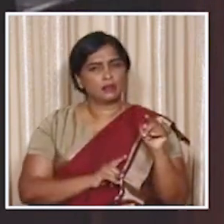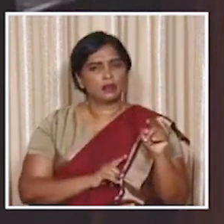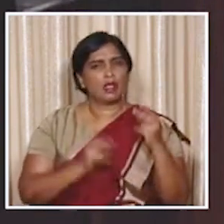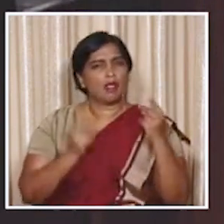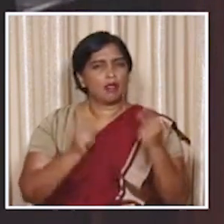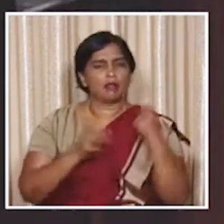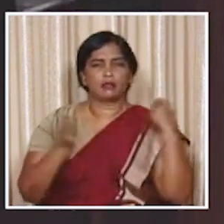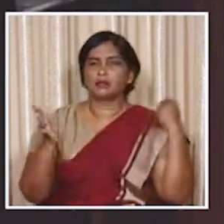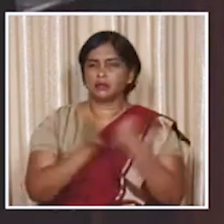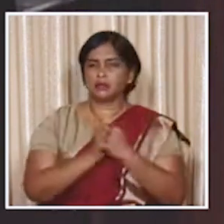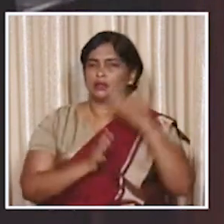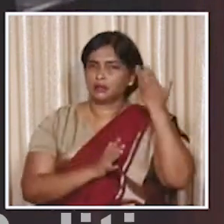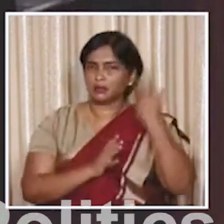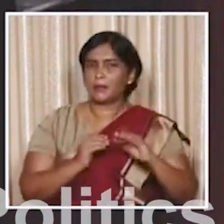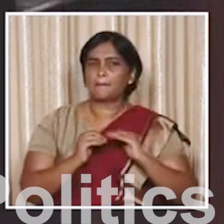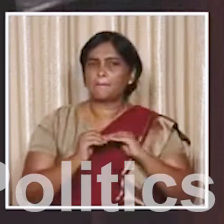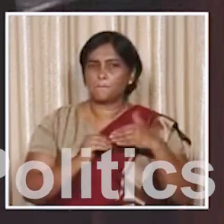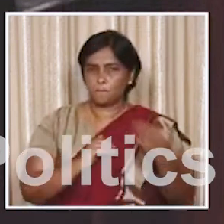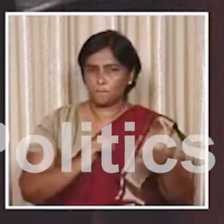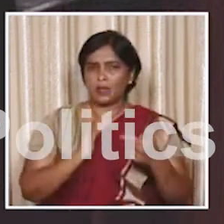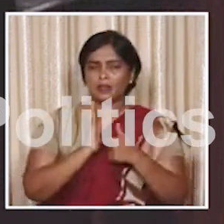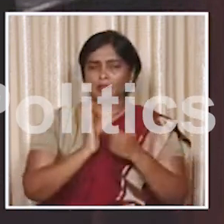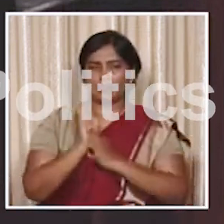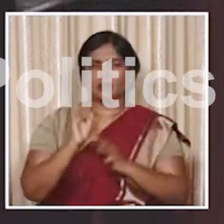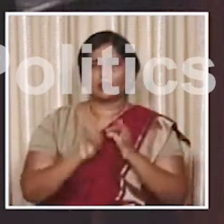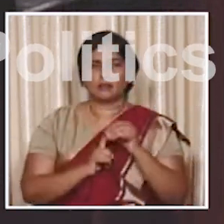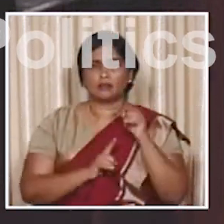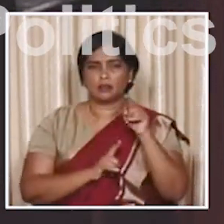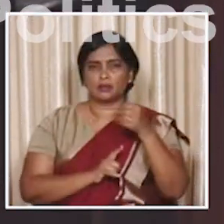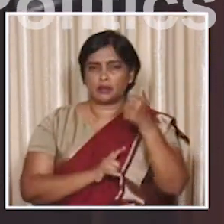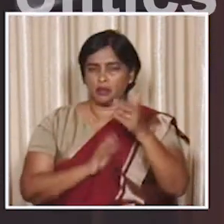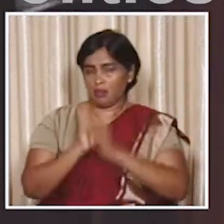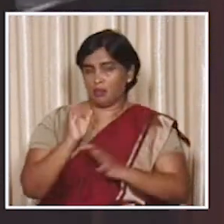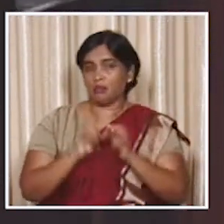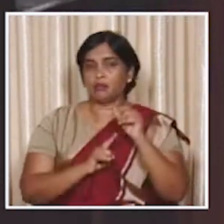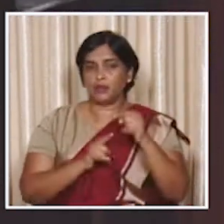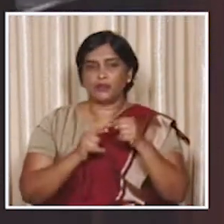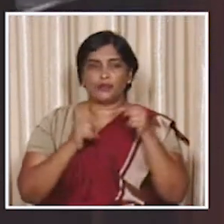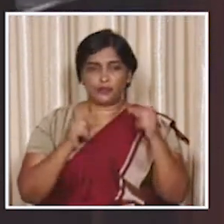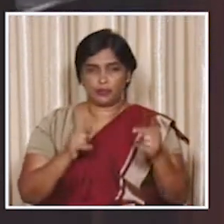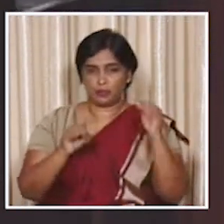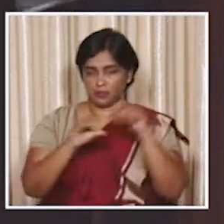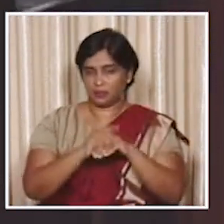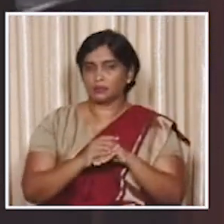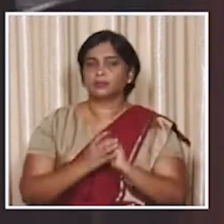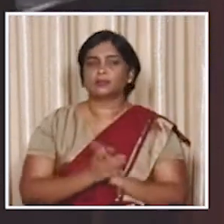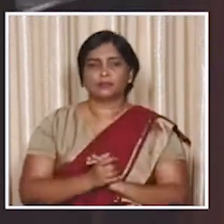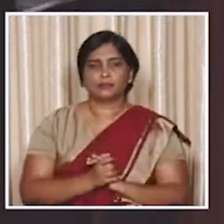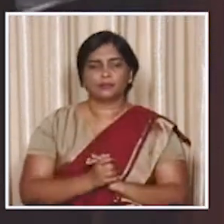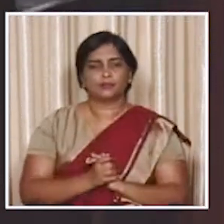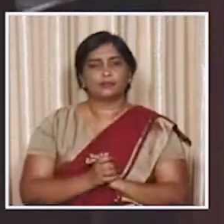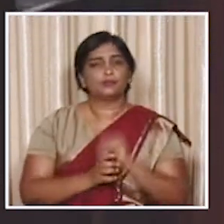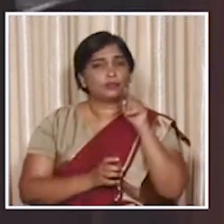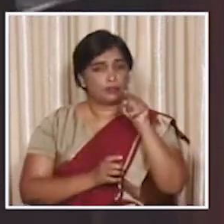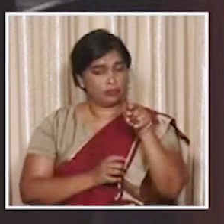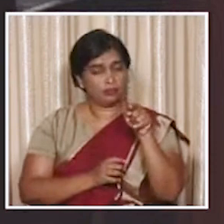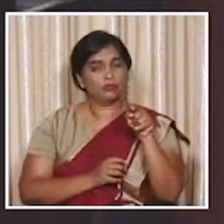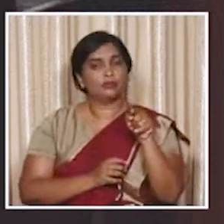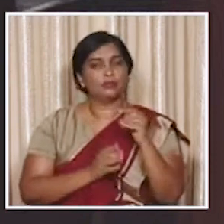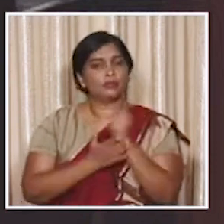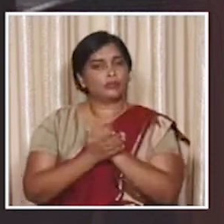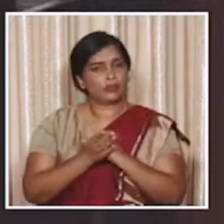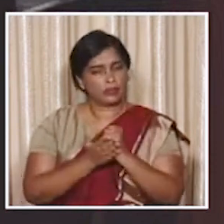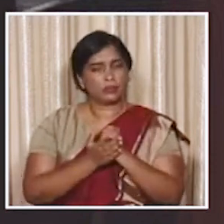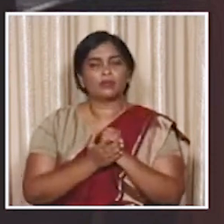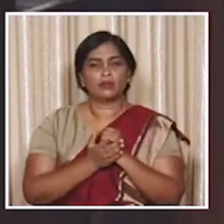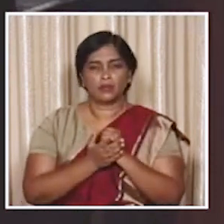හදිසි අනතුරක මිය ගියාට පස්සේ මගේ තිස්ස අත්නායක මන්ත්‍රීතුමා බොහොම වැදගත් මන්ත්‍රීවරයෙක් විපක්ෂයේ නියෝජනය කළත් ඔබතුමාලත් හැම කෙනෙක්ම